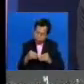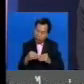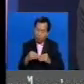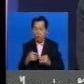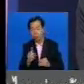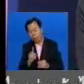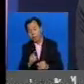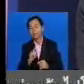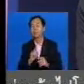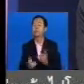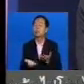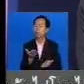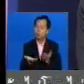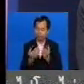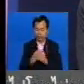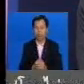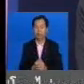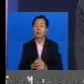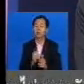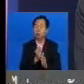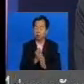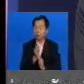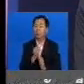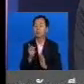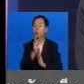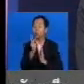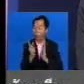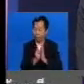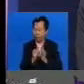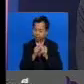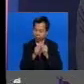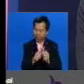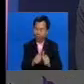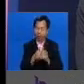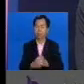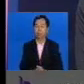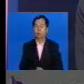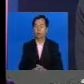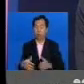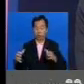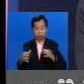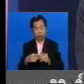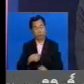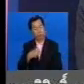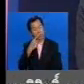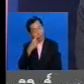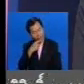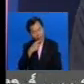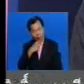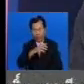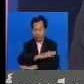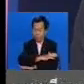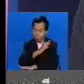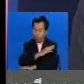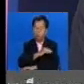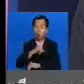ภายใต้กรอบของกฎหมายและต้องไม่ใช้ความรุนแรงขณะที่กลุ่มคนเสื้อแดงค่ะก็เรียมเปิดตัวหนังสือพิมพ์ The Red News ฉบับแรกเดือนมิถุนายนนี้